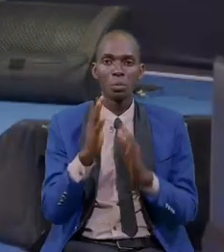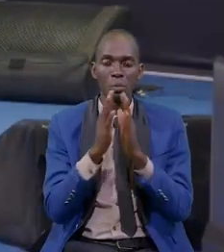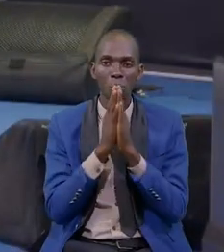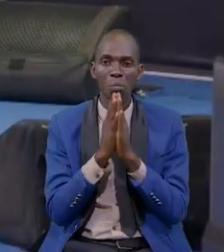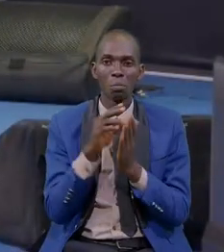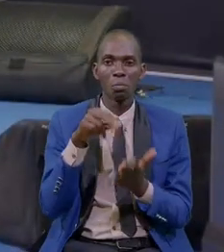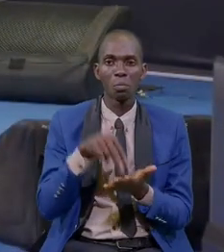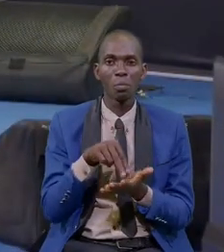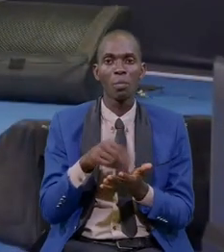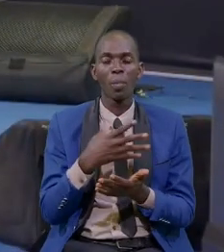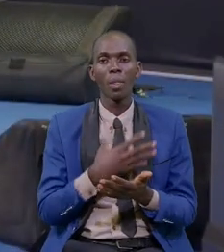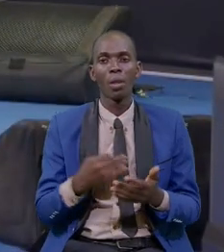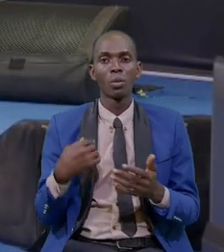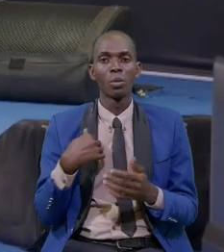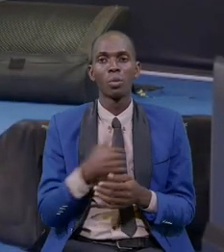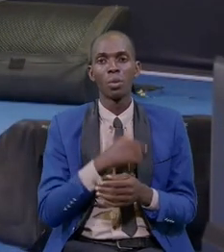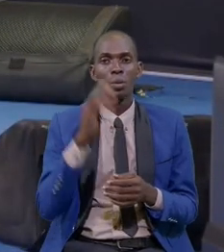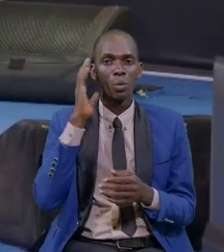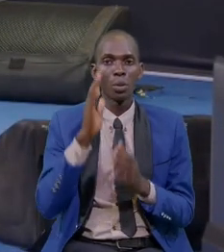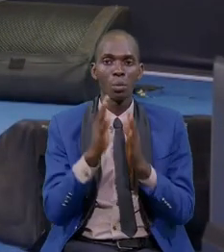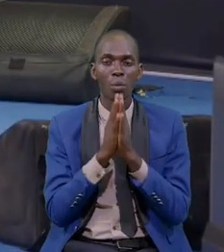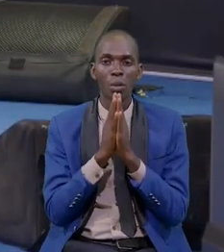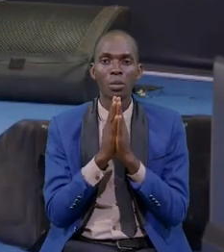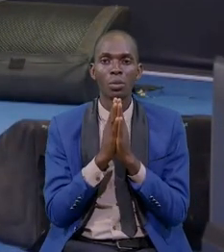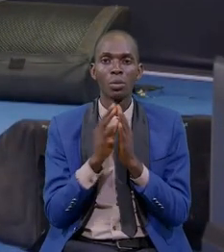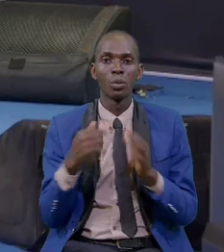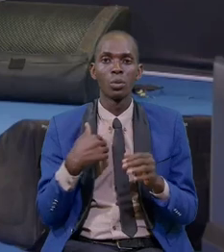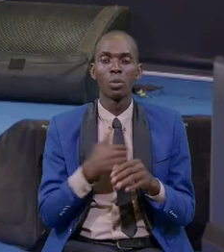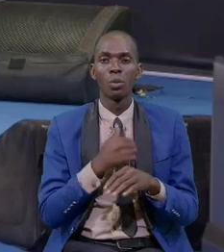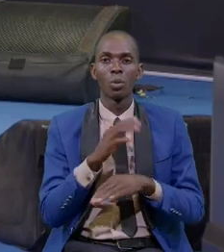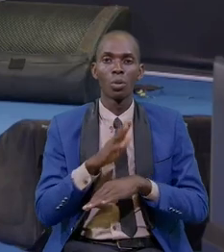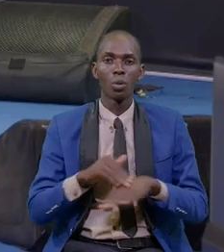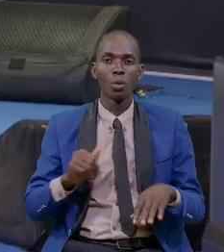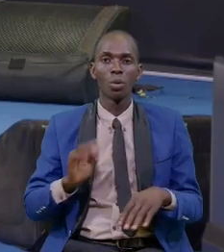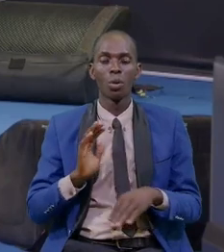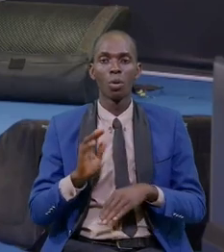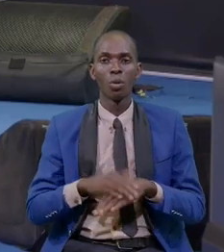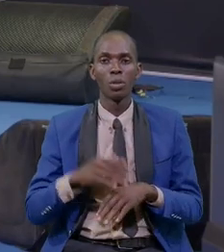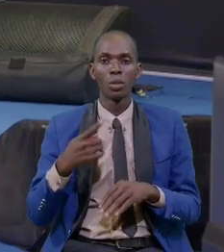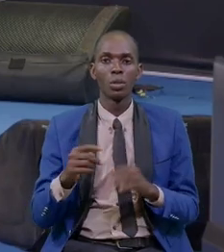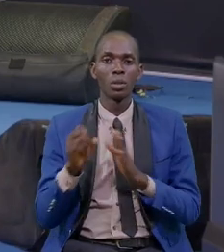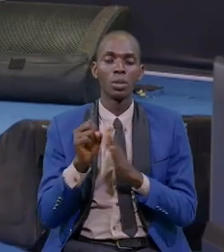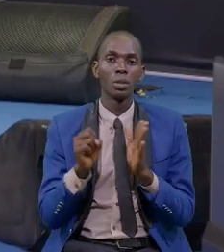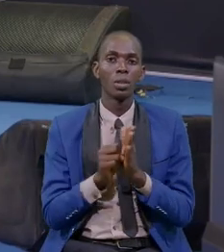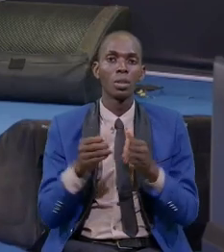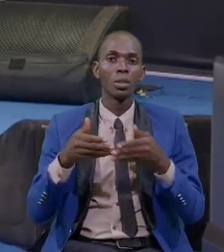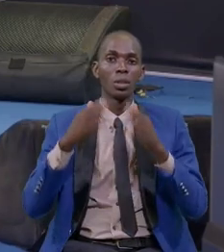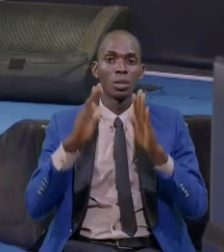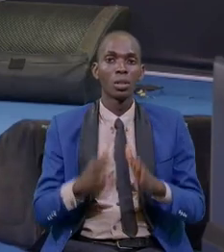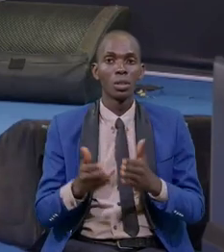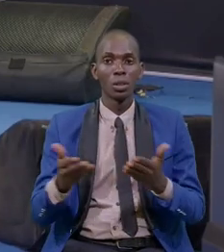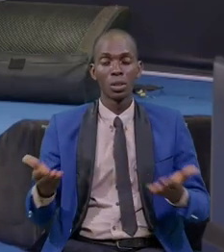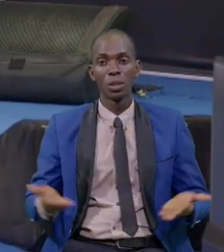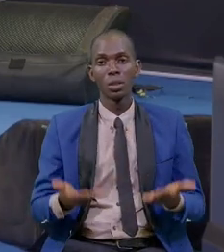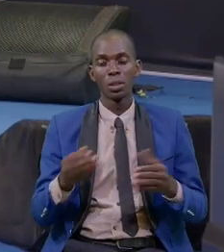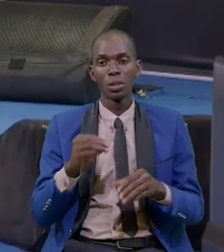allons prier. Nous allons demander maintenant à notre pasteur d'état de la vie profonde ici dans l'état du